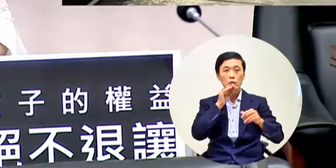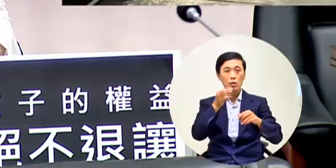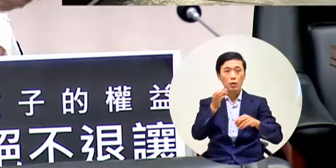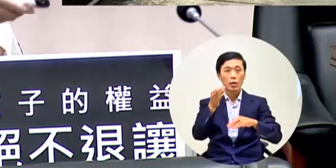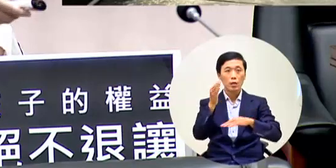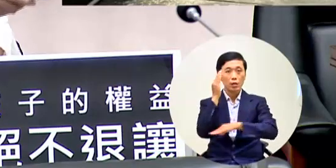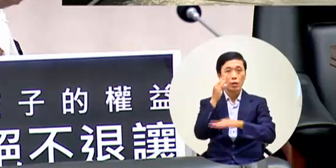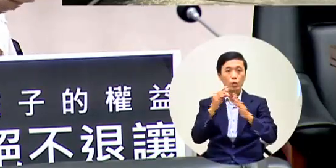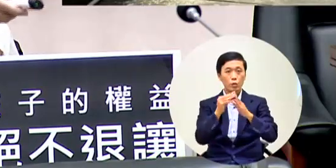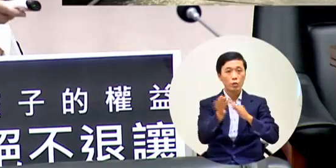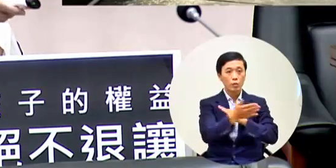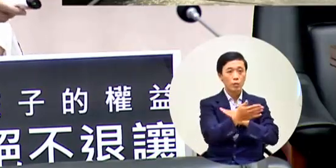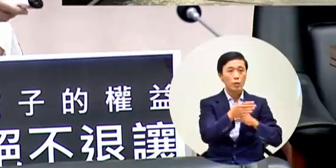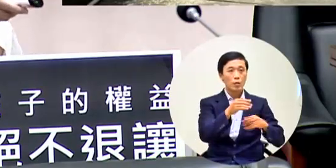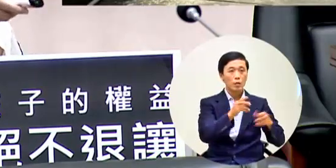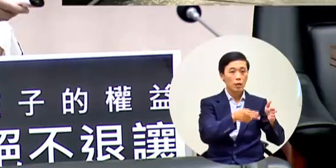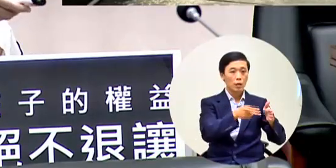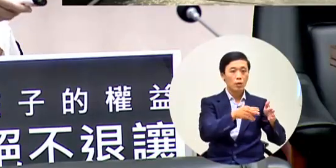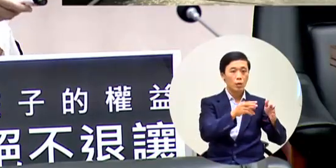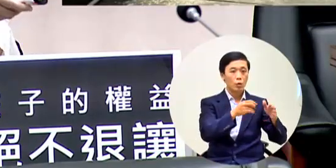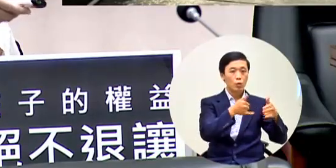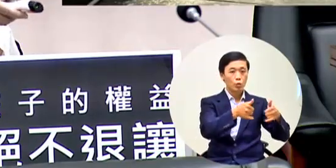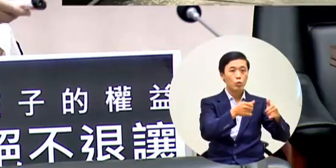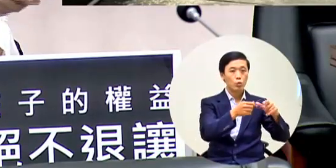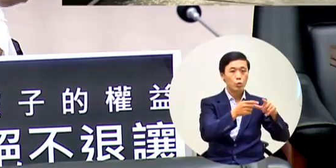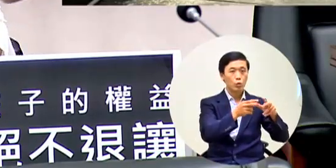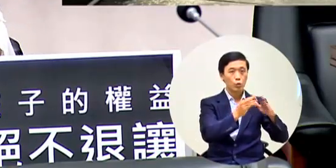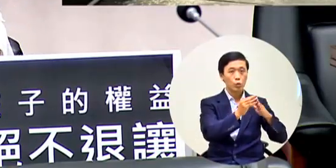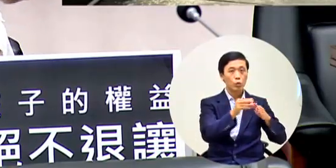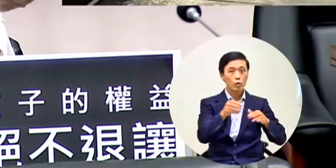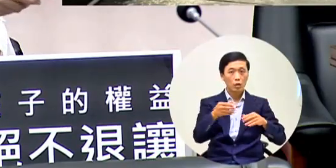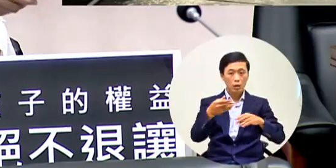局的啊，叫一个白具啊，白居家都破洞